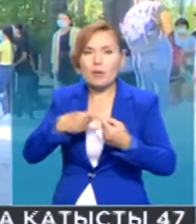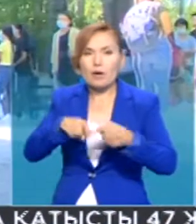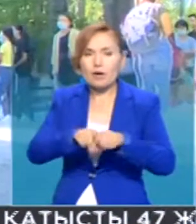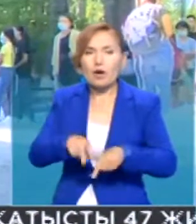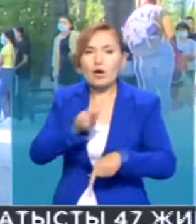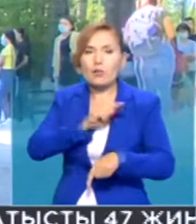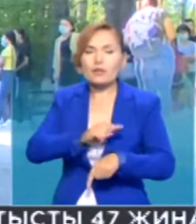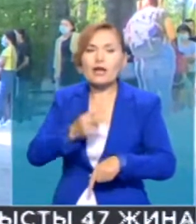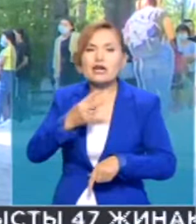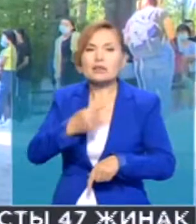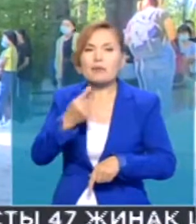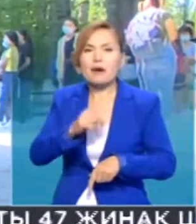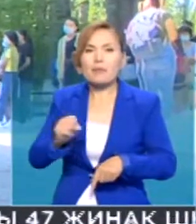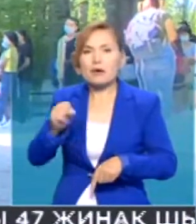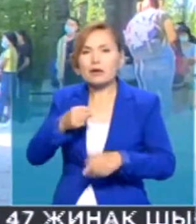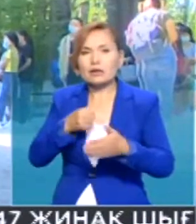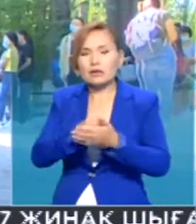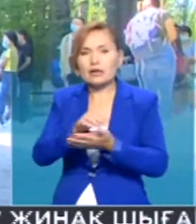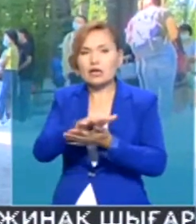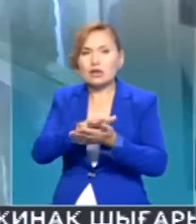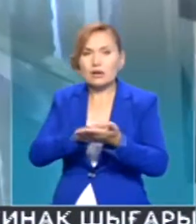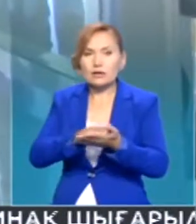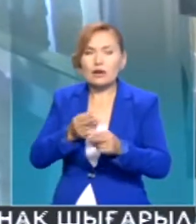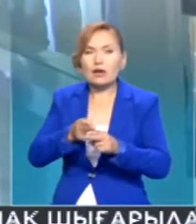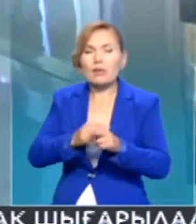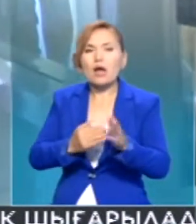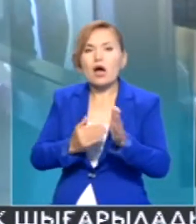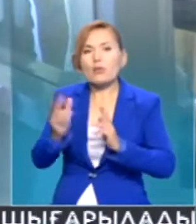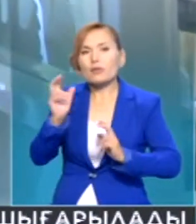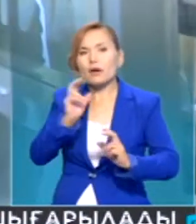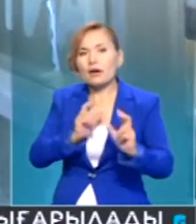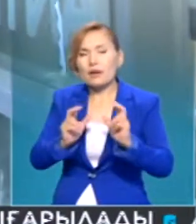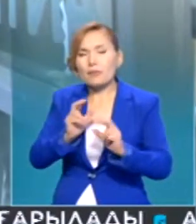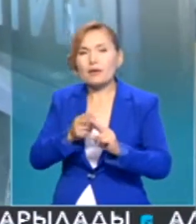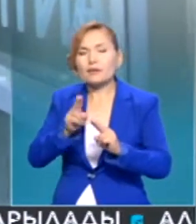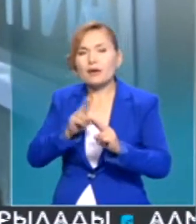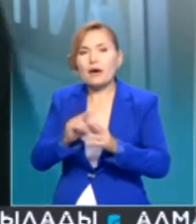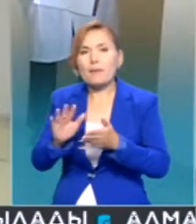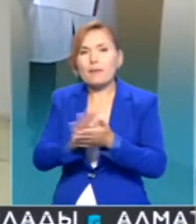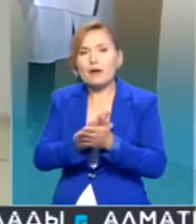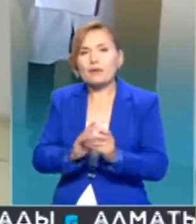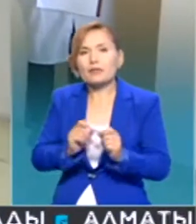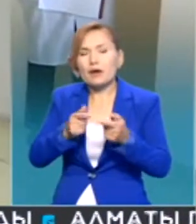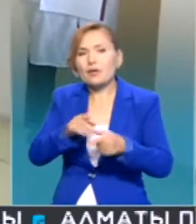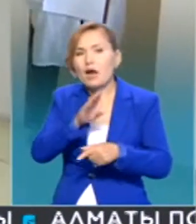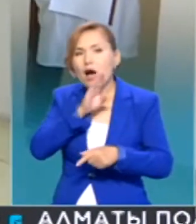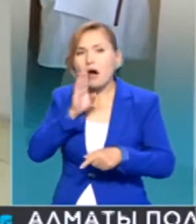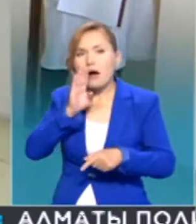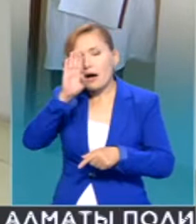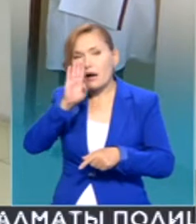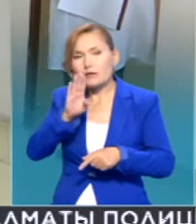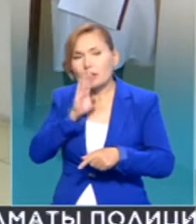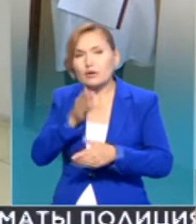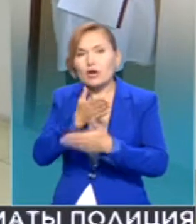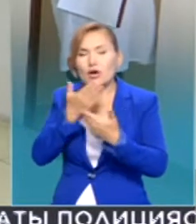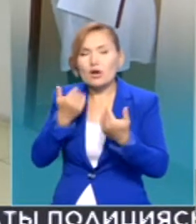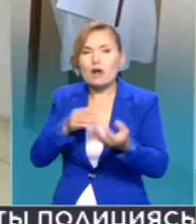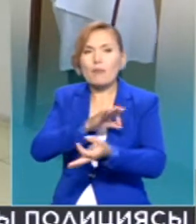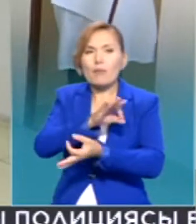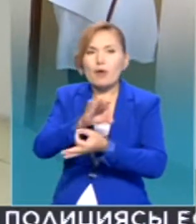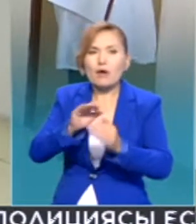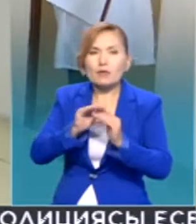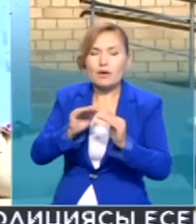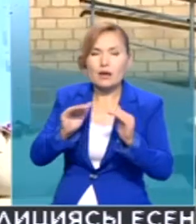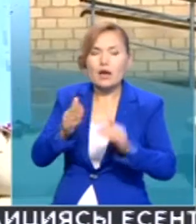жұмыс 21 тамызға дейін жалғасатынын мәлімдеді. Жоғарғы оқу орындарының білім гранты ата-ана қамқорлығынсыз қалған мүгедек және